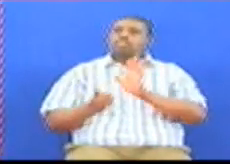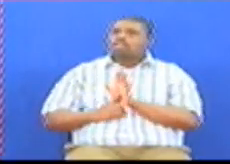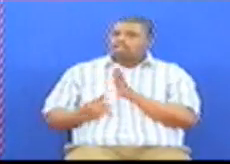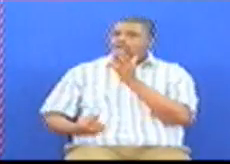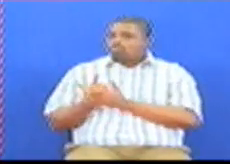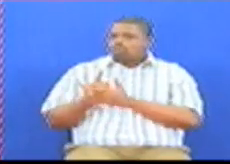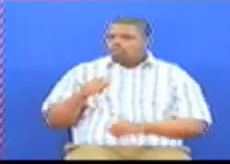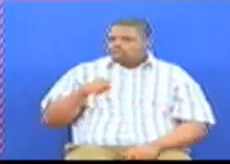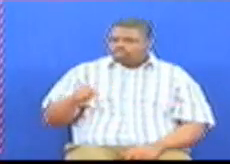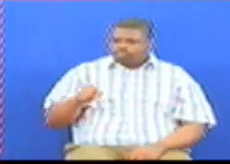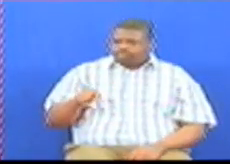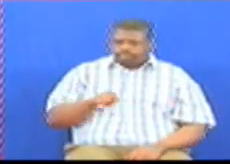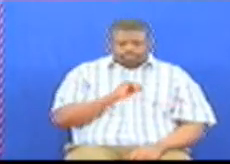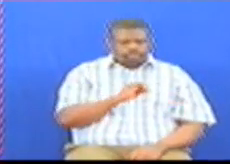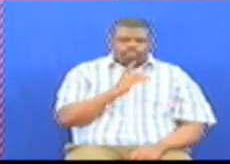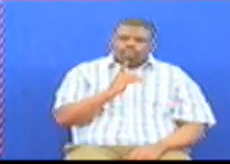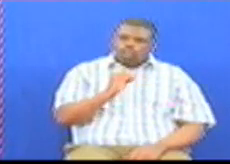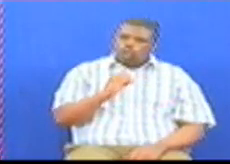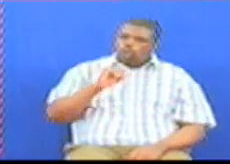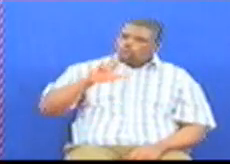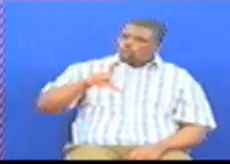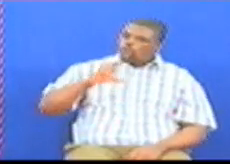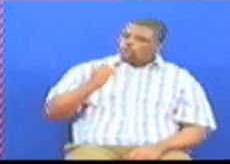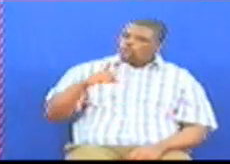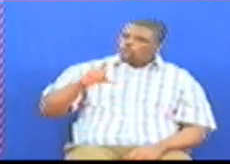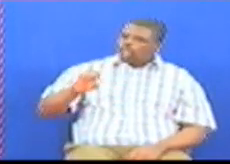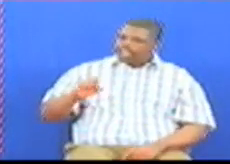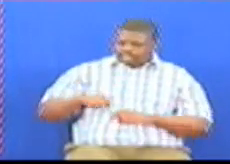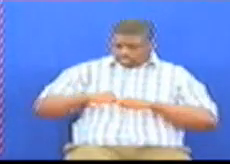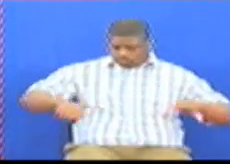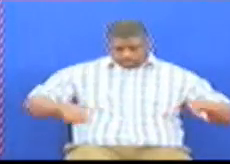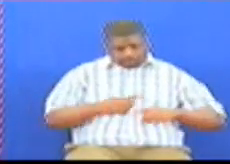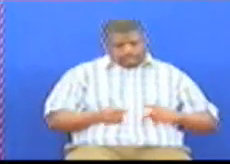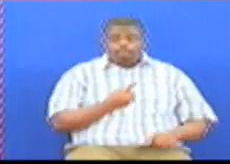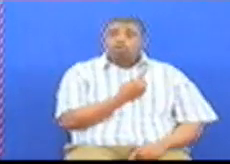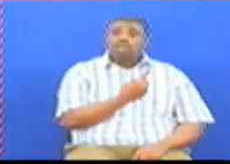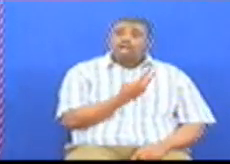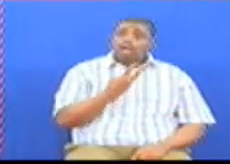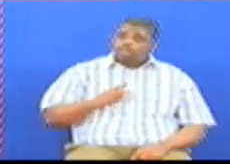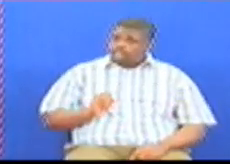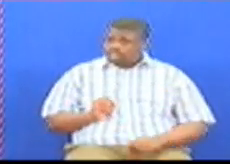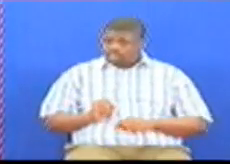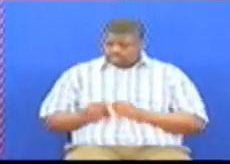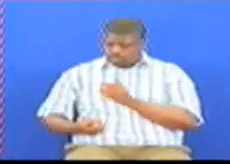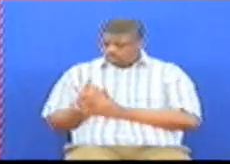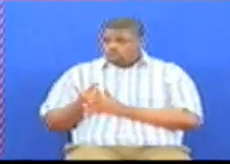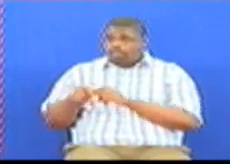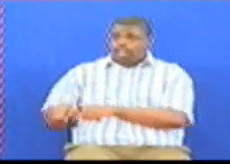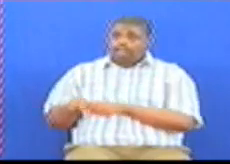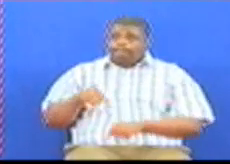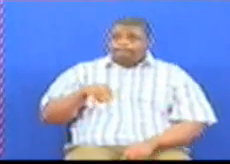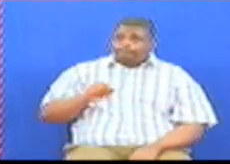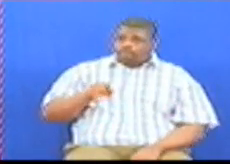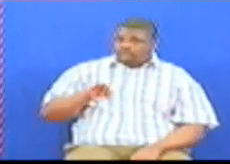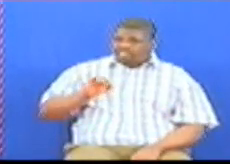pale Igoole mpaka kule kwa Twanga karibu kilomita 140. Ukitoka pale Mafinga mpaka